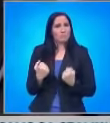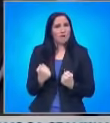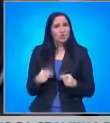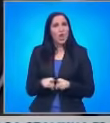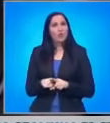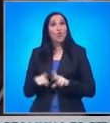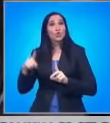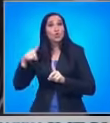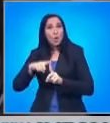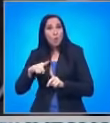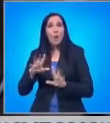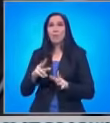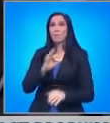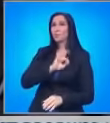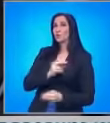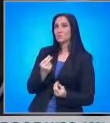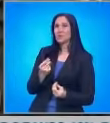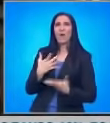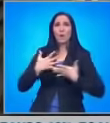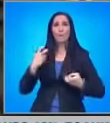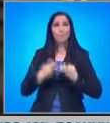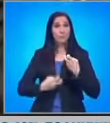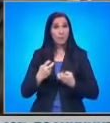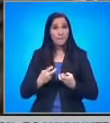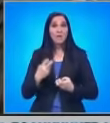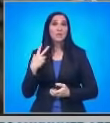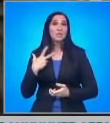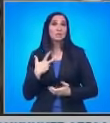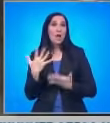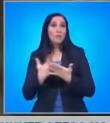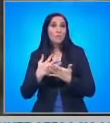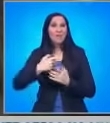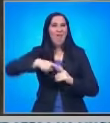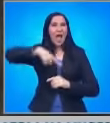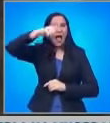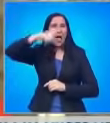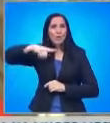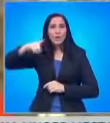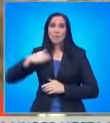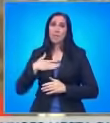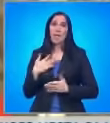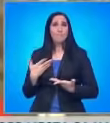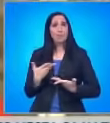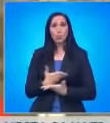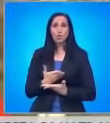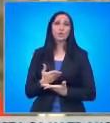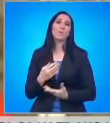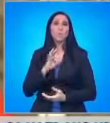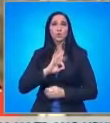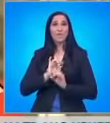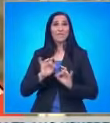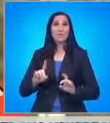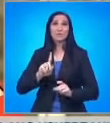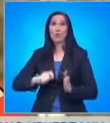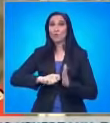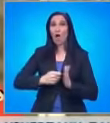лично аз мисля, че е голям проблем. Алгоритмите на социалните мрежи имат нужда да бъдат захранвани с информация, която ще отключи